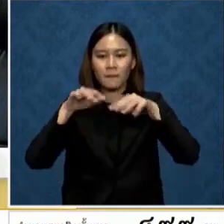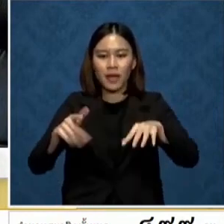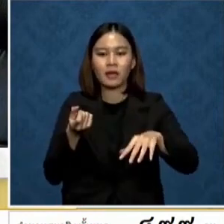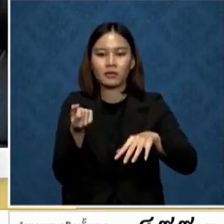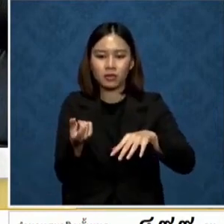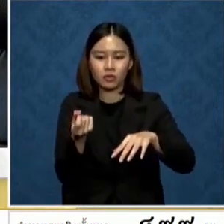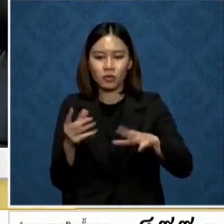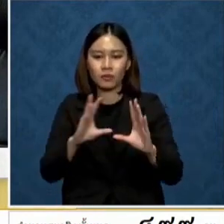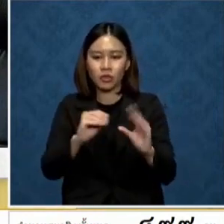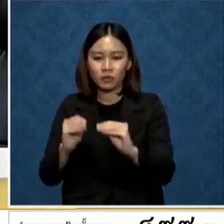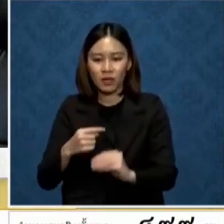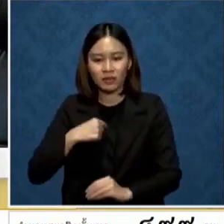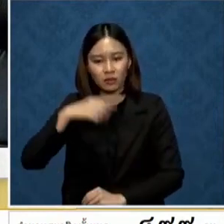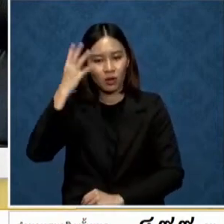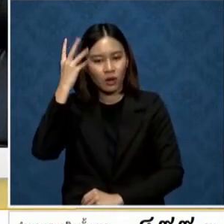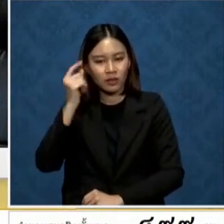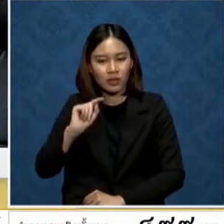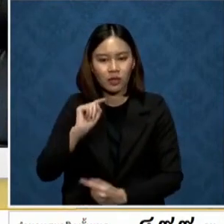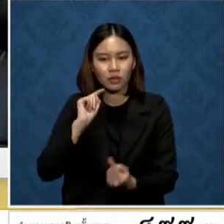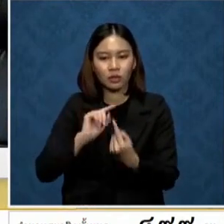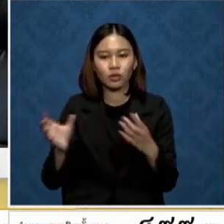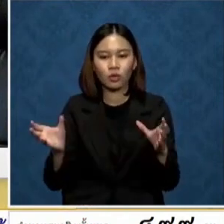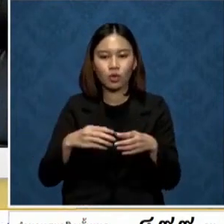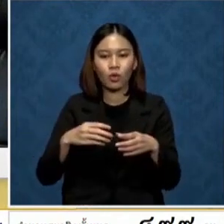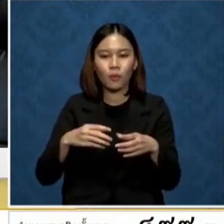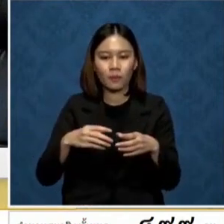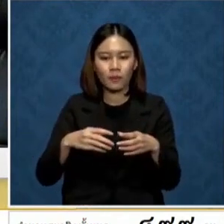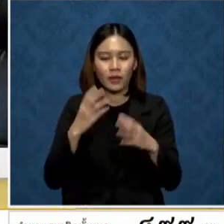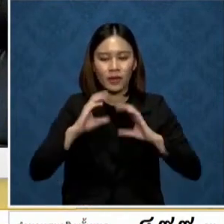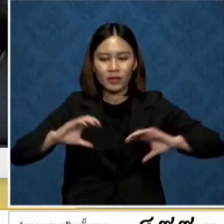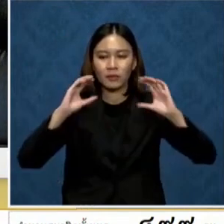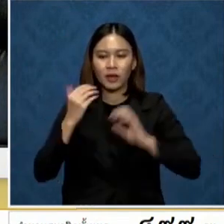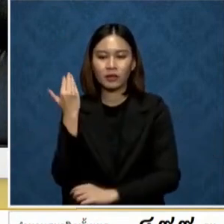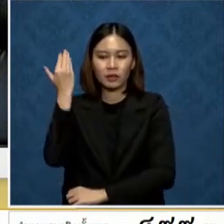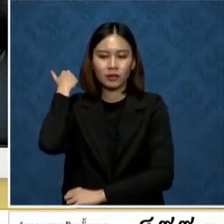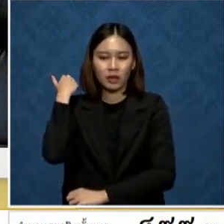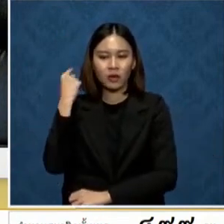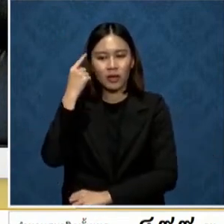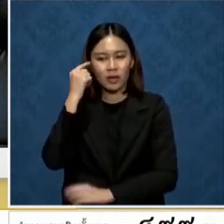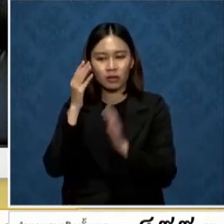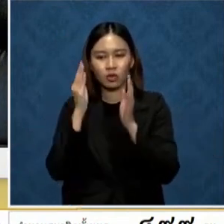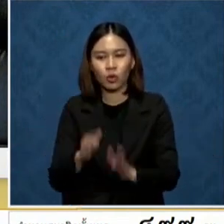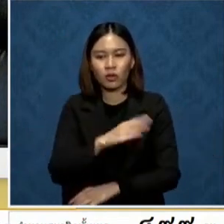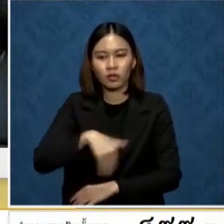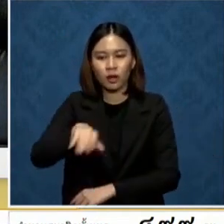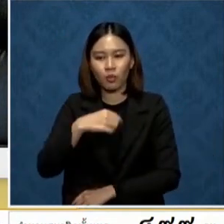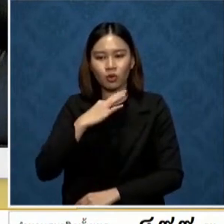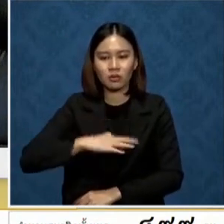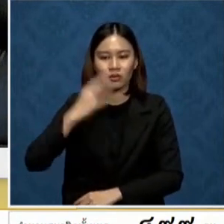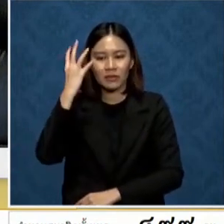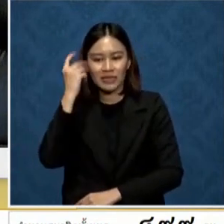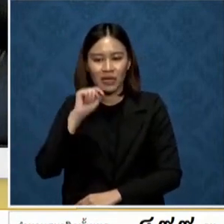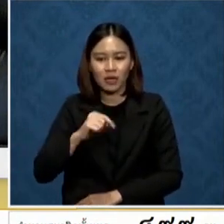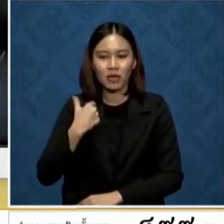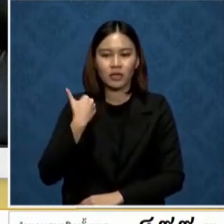ผมก็ได้เห็นถึงความกังวลตั้งแต่สมัยสภาชุดที่แล้วนะครับผมก็ได้เห็นหลายท่านเนี่ยที่แสดงความกังวลถึงใน